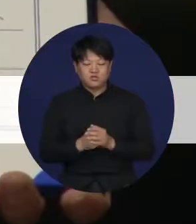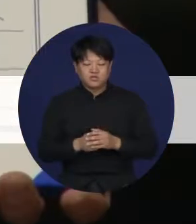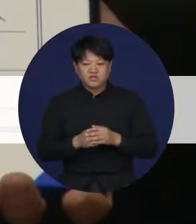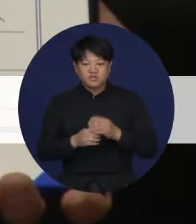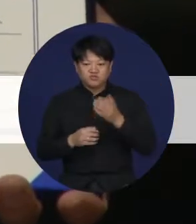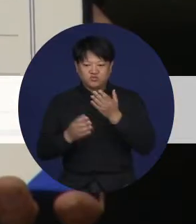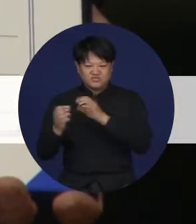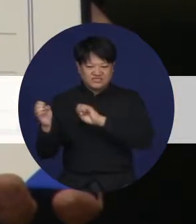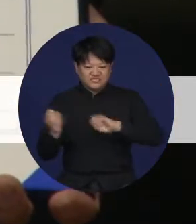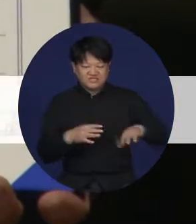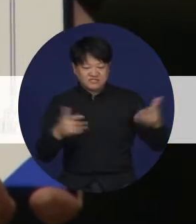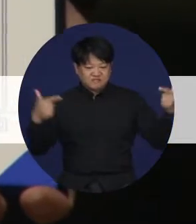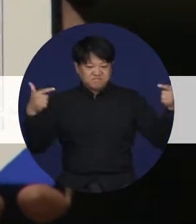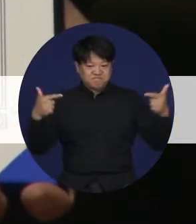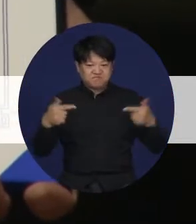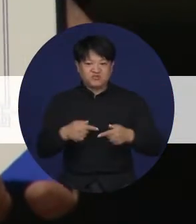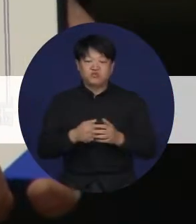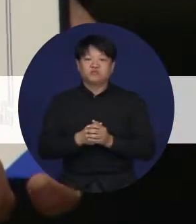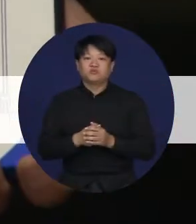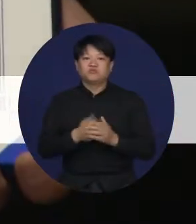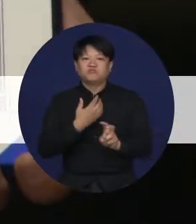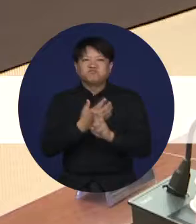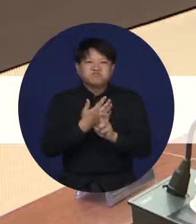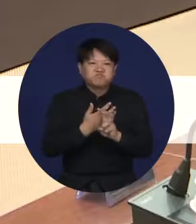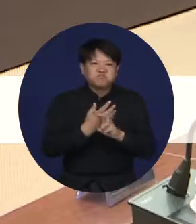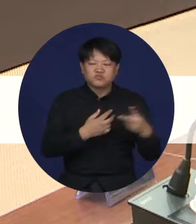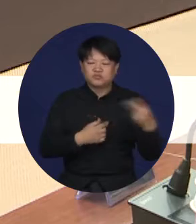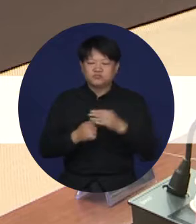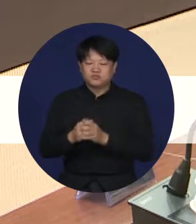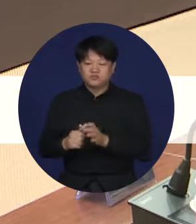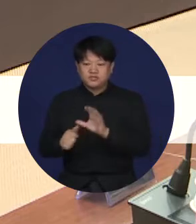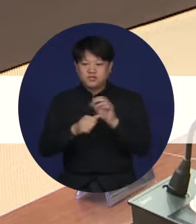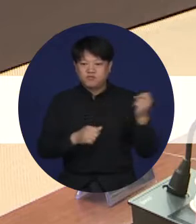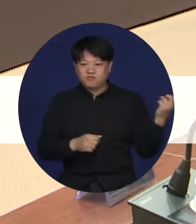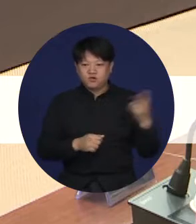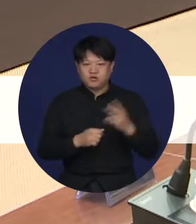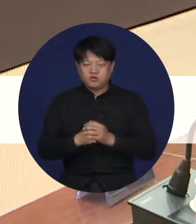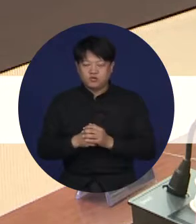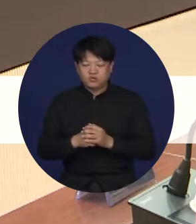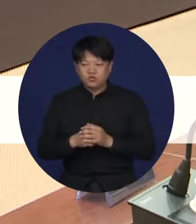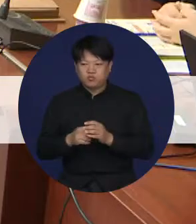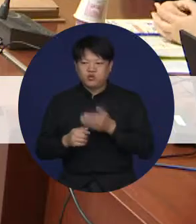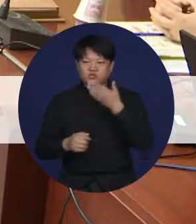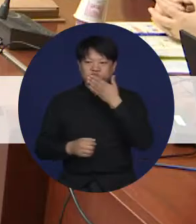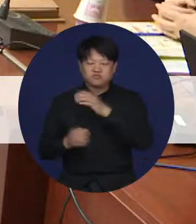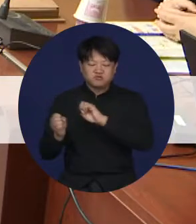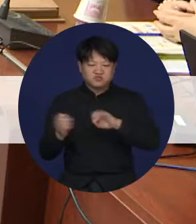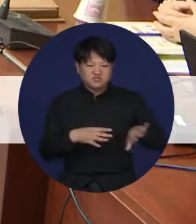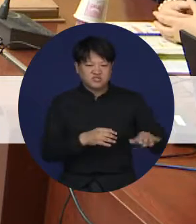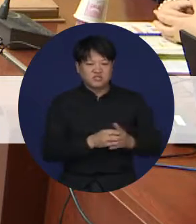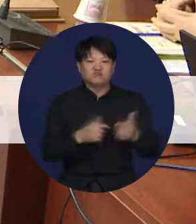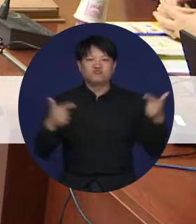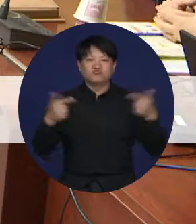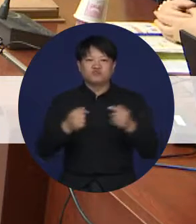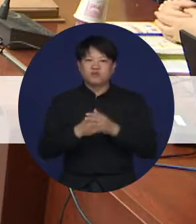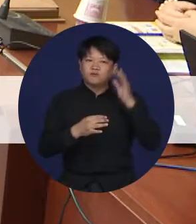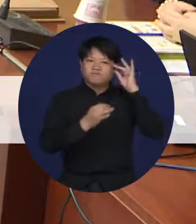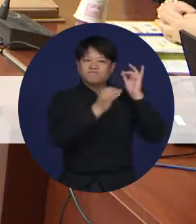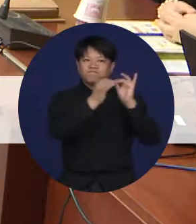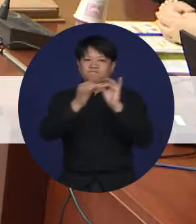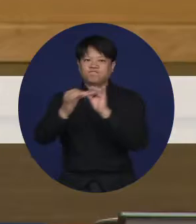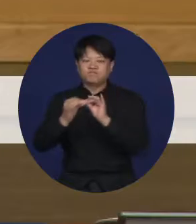감량화 와 불법투기 근절 재활용 율 높이기 음식물쓰레기 줄이기 등을 위한 시민 공감대 확산에